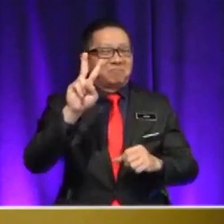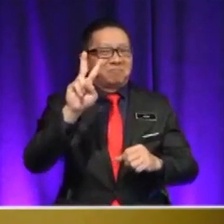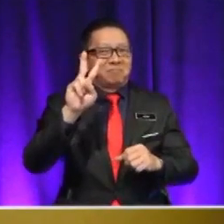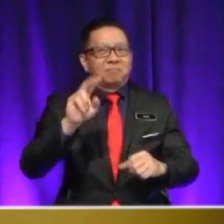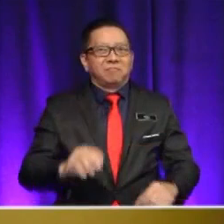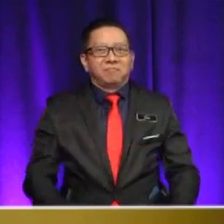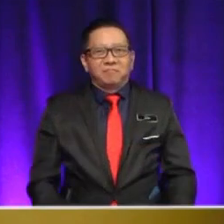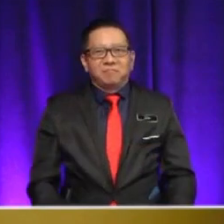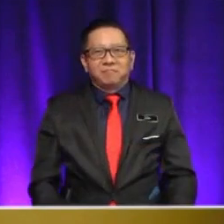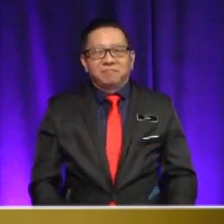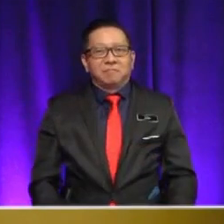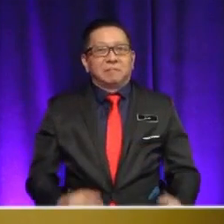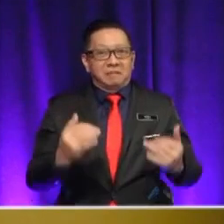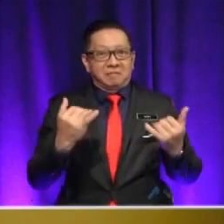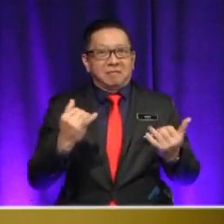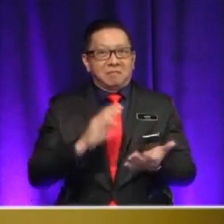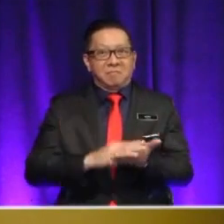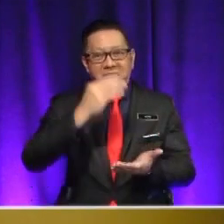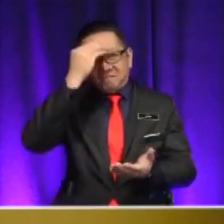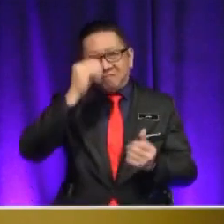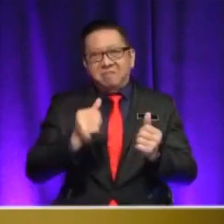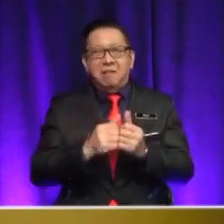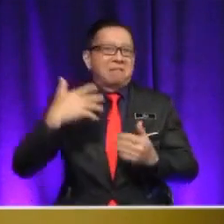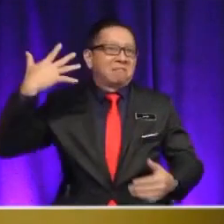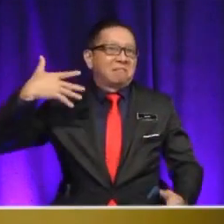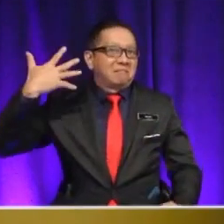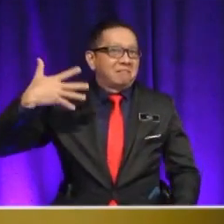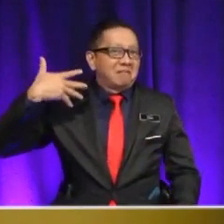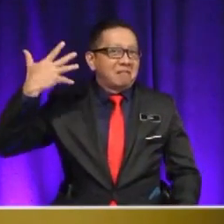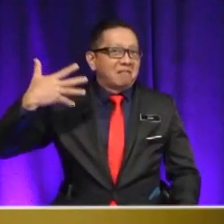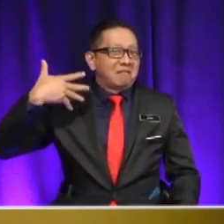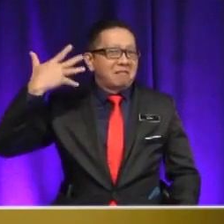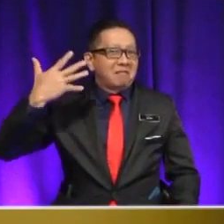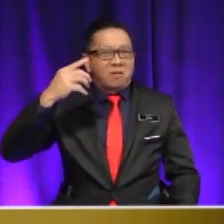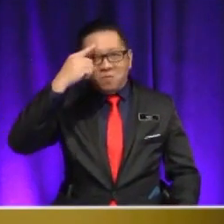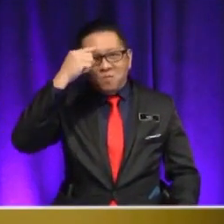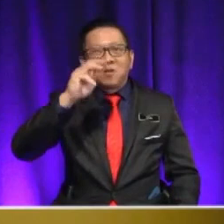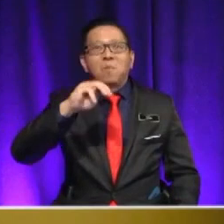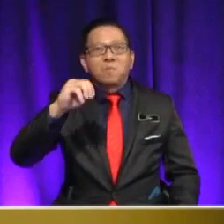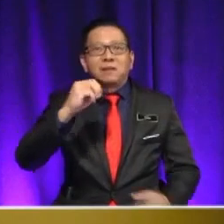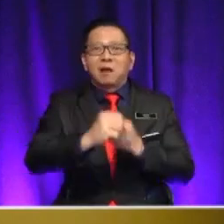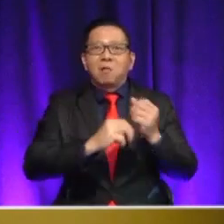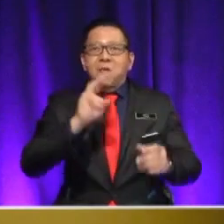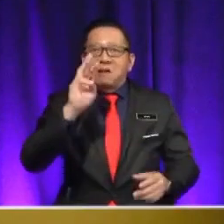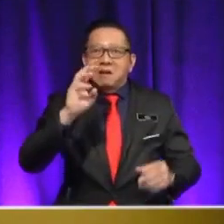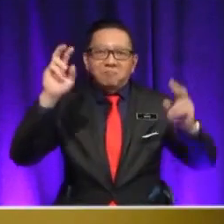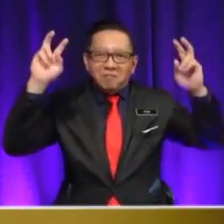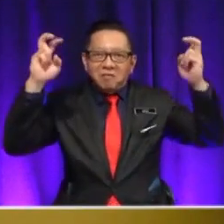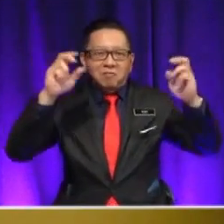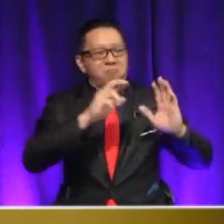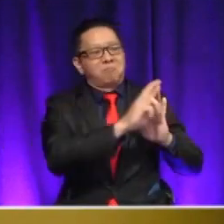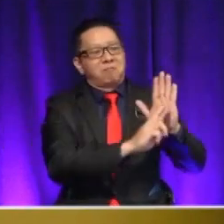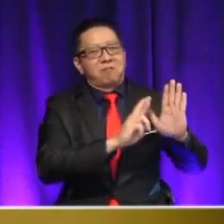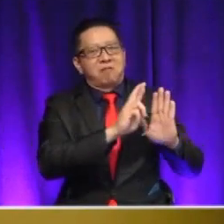Nazir. Hari ini kita nak belajar mata pelajaran sejarah untuk murid-murid tahun 6 dengan tajuknya Peranan